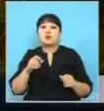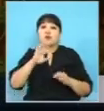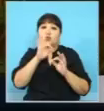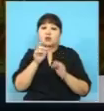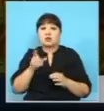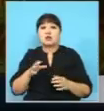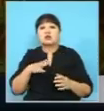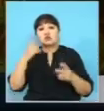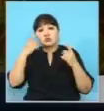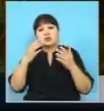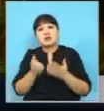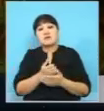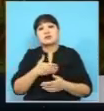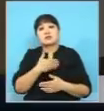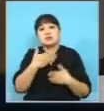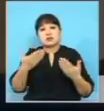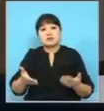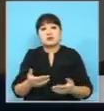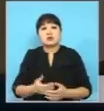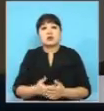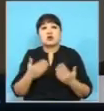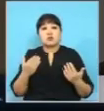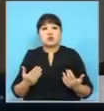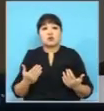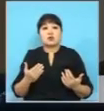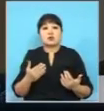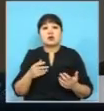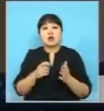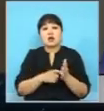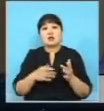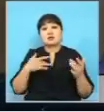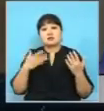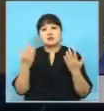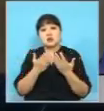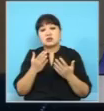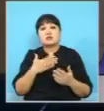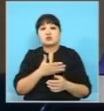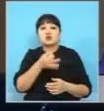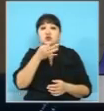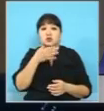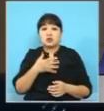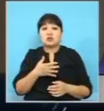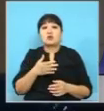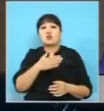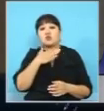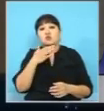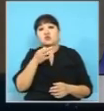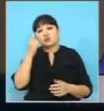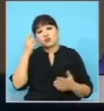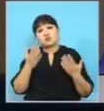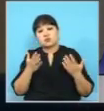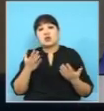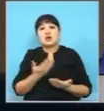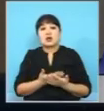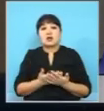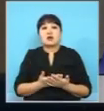адамдарына шығармашылық табыс тілейміз. Бүгінгі Қарағанды театрының спектаклі бізге ұнады, көбіне ұнады деп ойлаймын, себебі